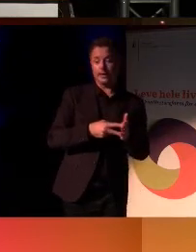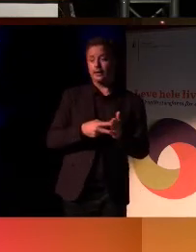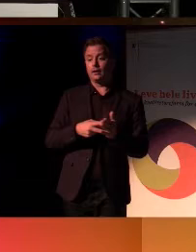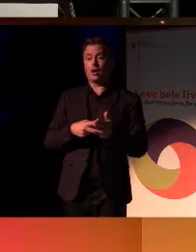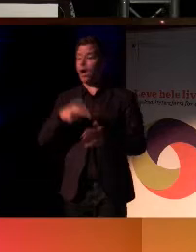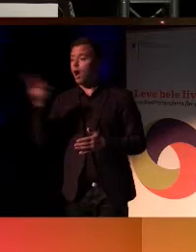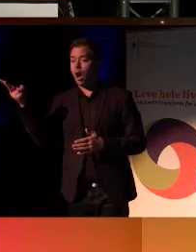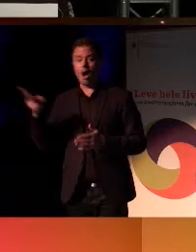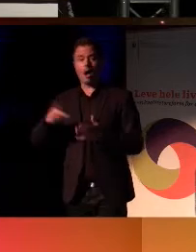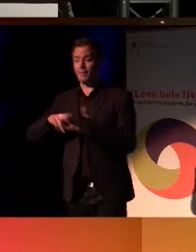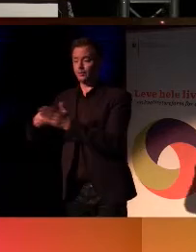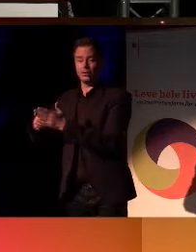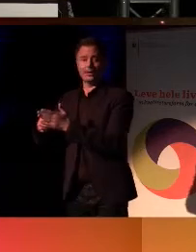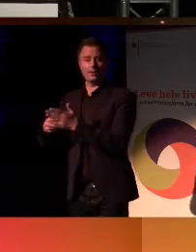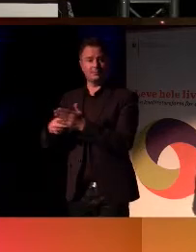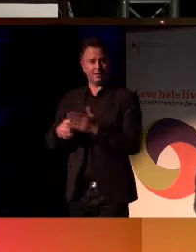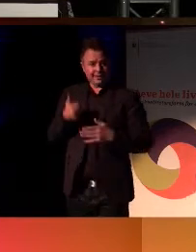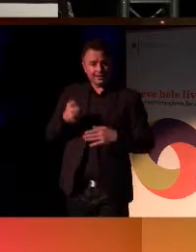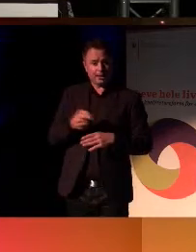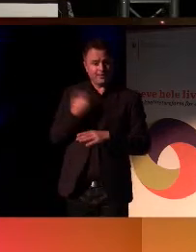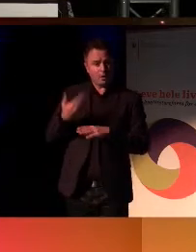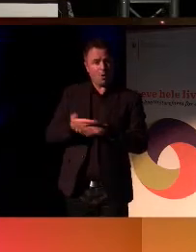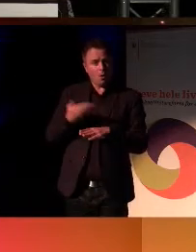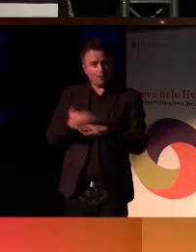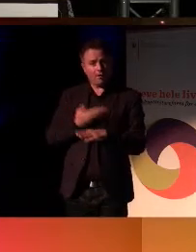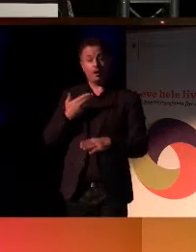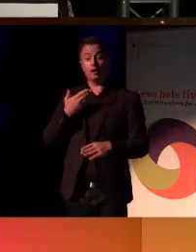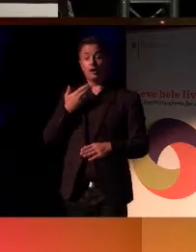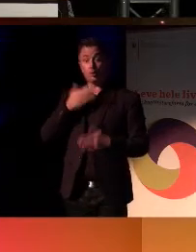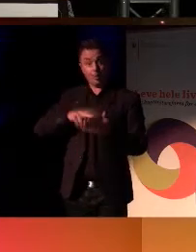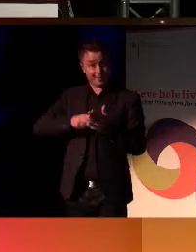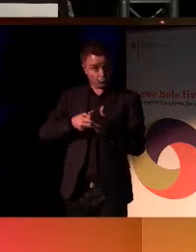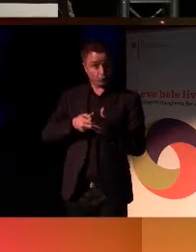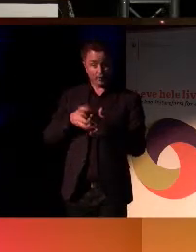øve oss i god metode. Og skal vi utvikle gode